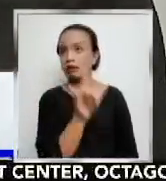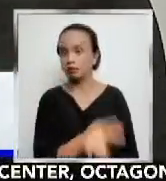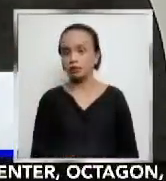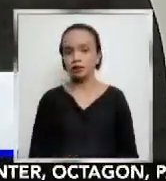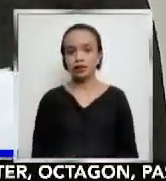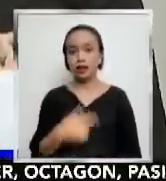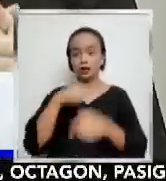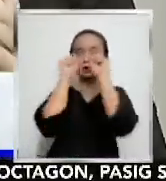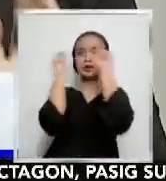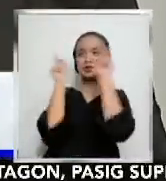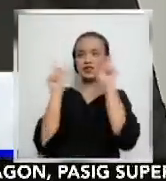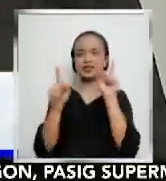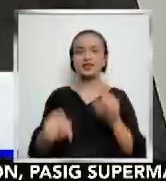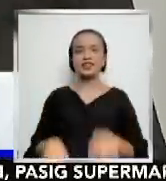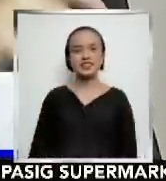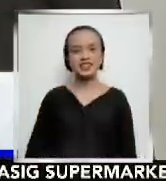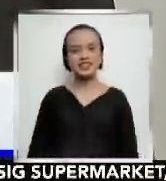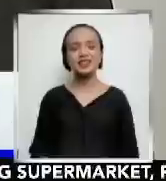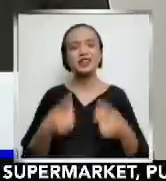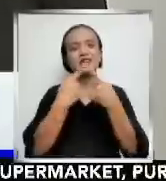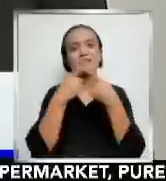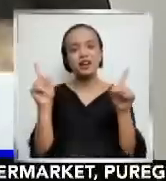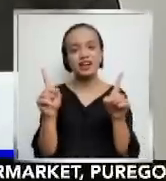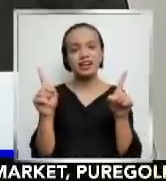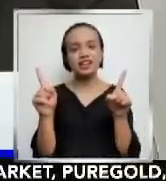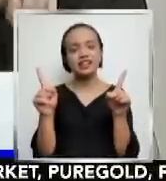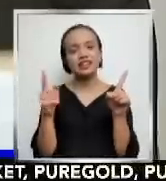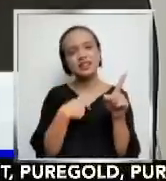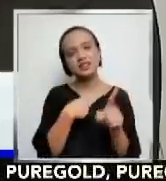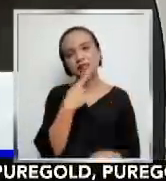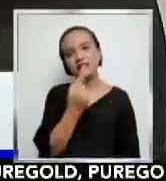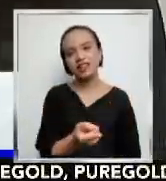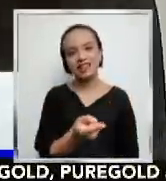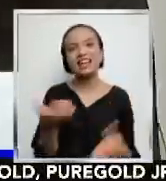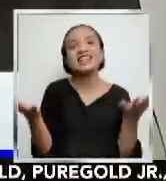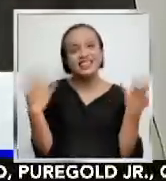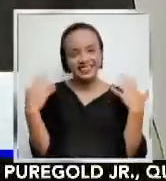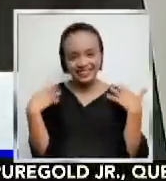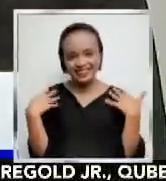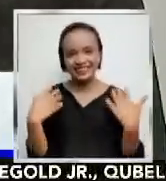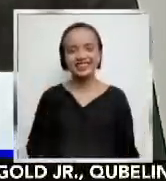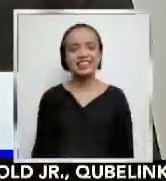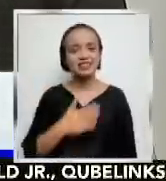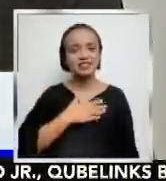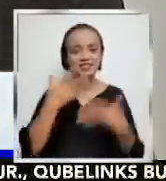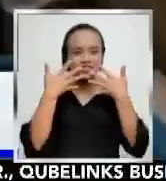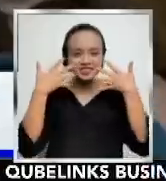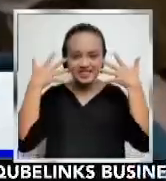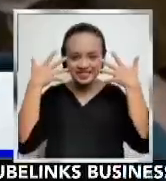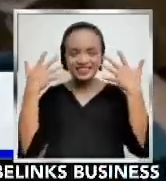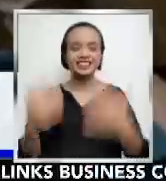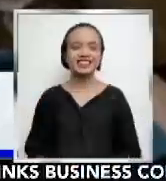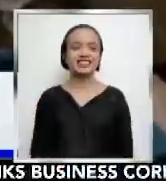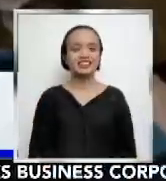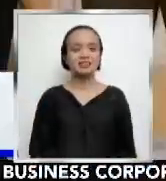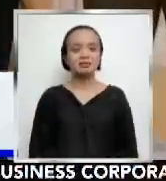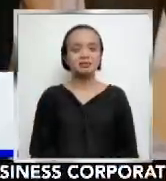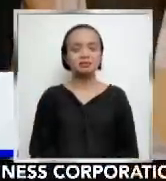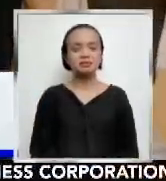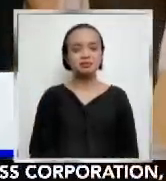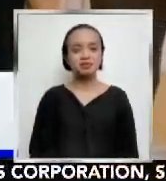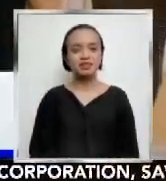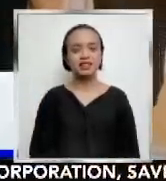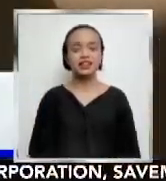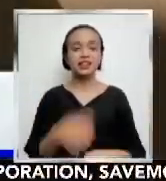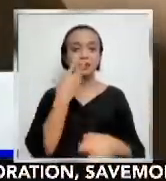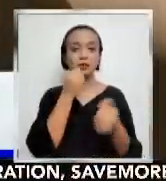dito. Pero sabi ko lang po, ayan, kinilig. Yung ngiti ko dito, Lardon. Good take. Makakasama ni